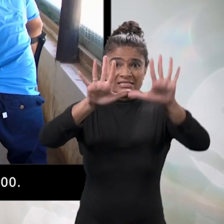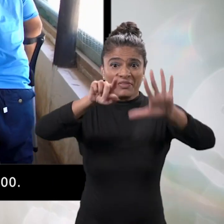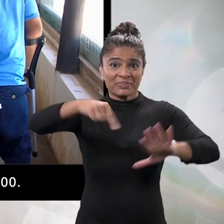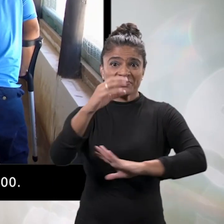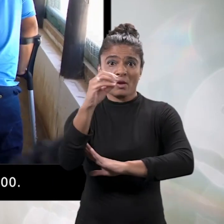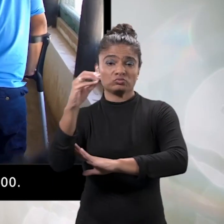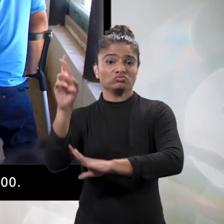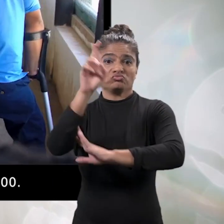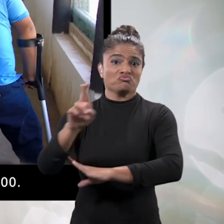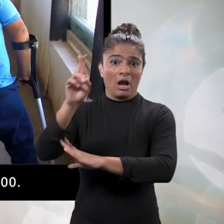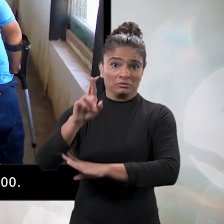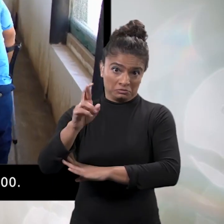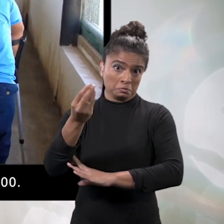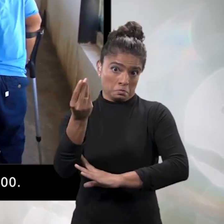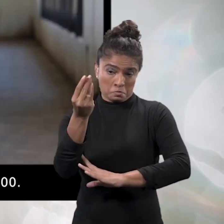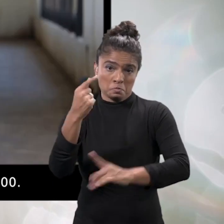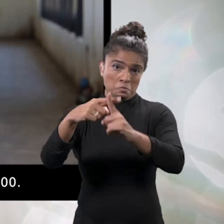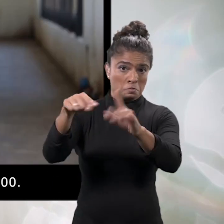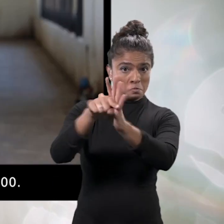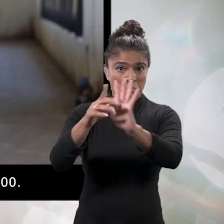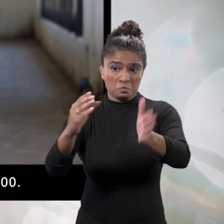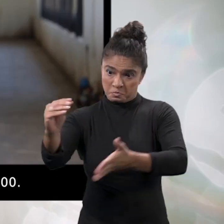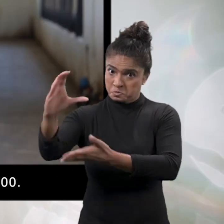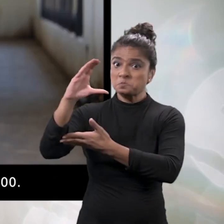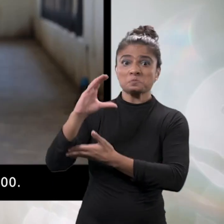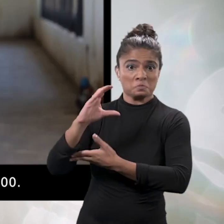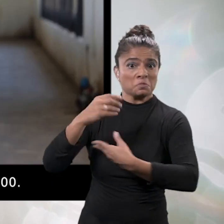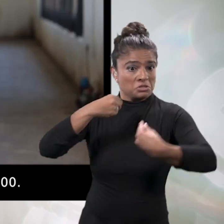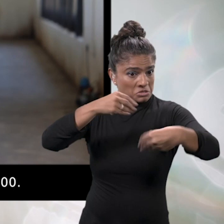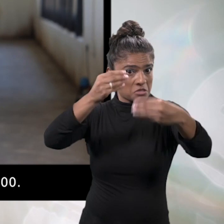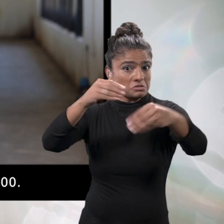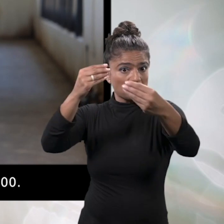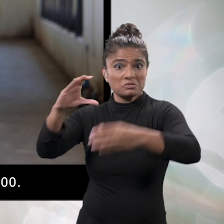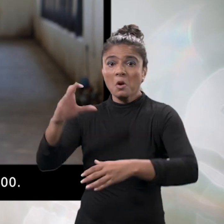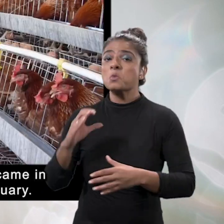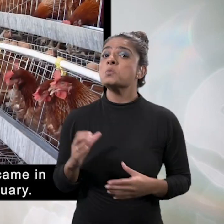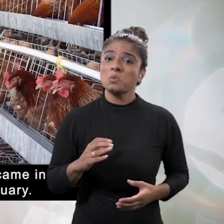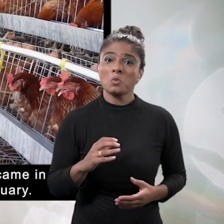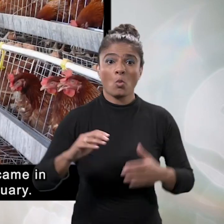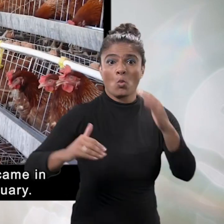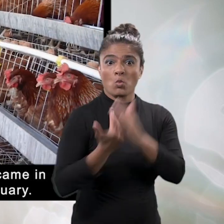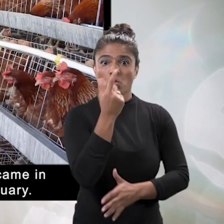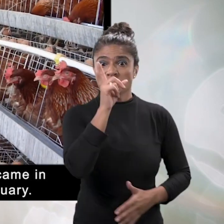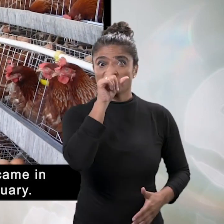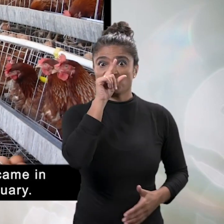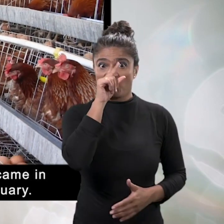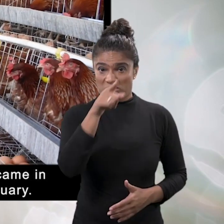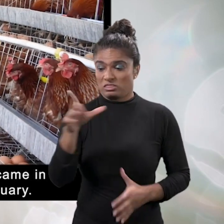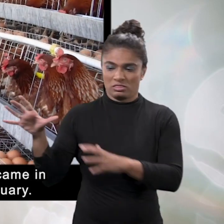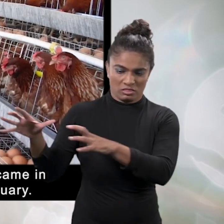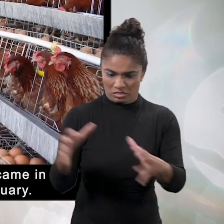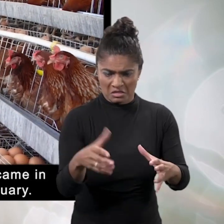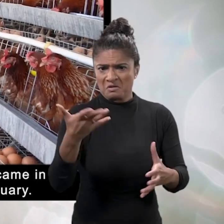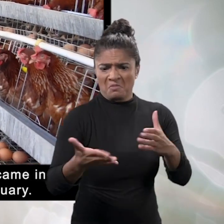minus 10,000 sikwazile ukuthi sidayise ube khona. Kunezinye ke ezifikile